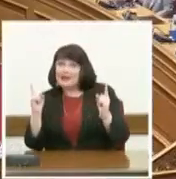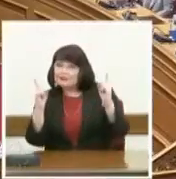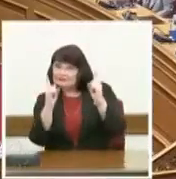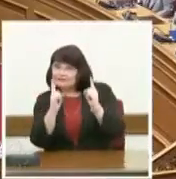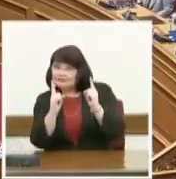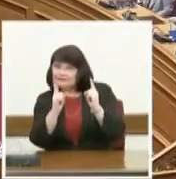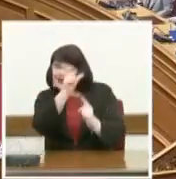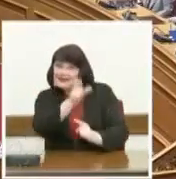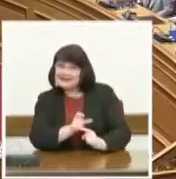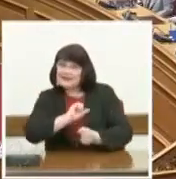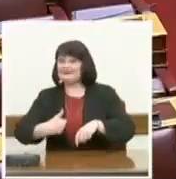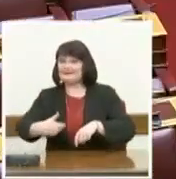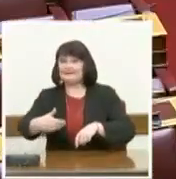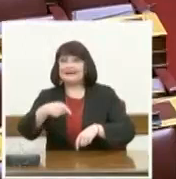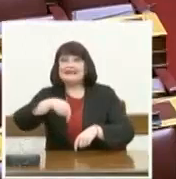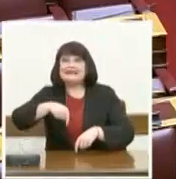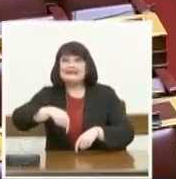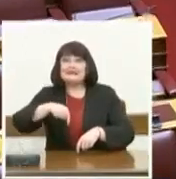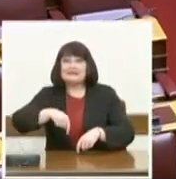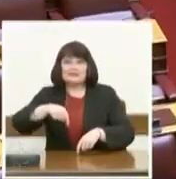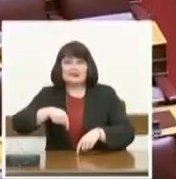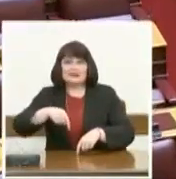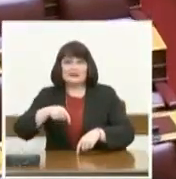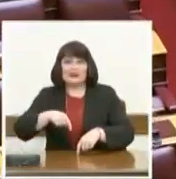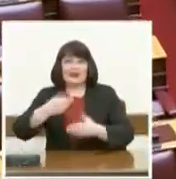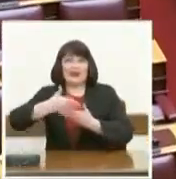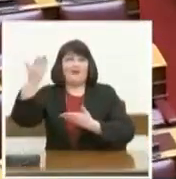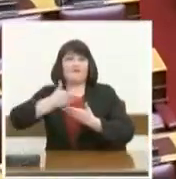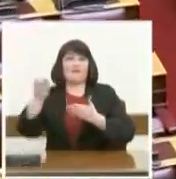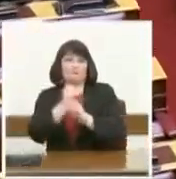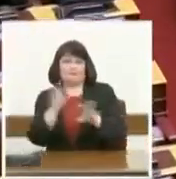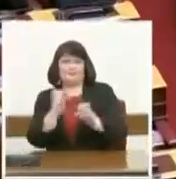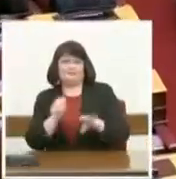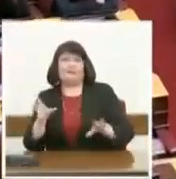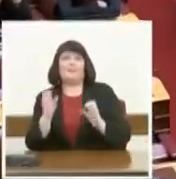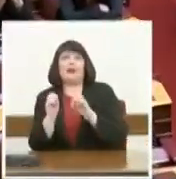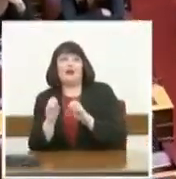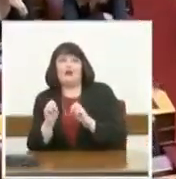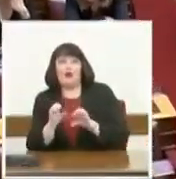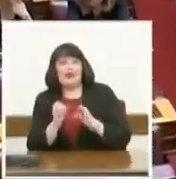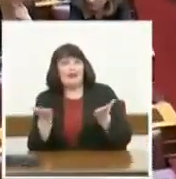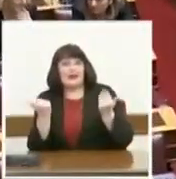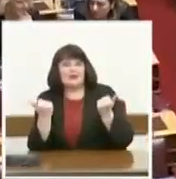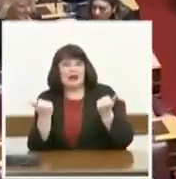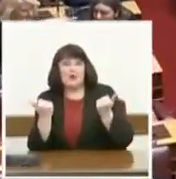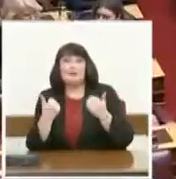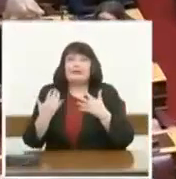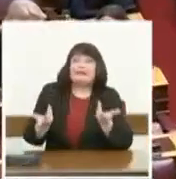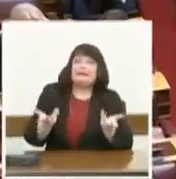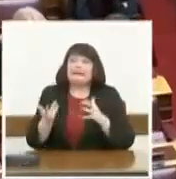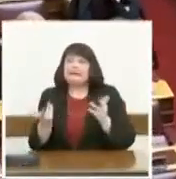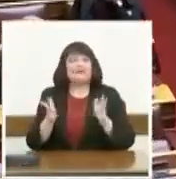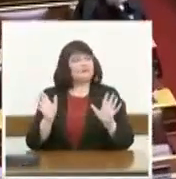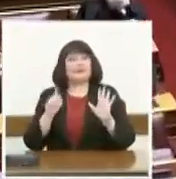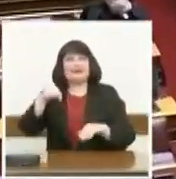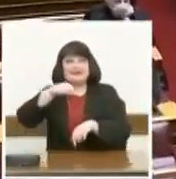ελεύθεροι επαγγελματίες το 70% 5.000 το χρόνο δηλώνουν. Ναι, αυτό λέω όμως. Αυτό, είναι θέμα, αυτό όμως είναι θέμα του κράτους και όχι του μικρομεσαίου. Σωστό.